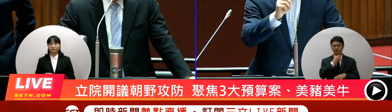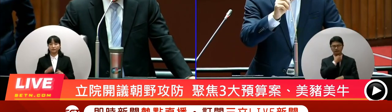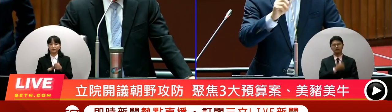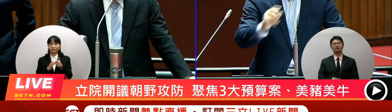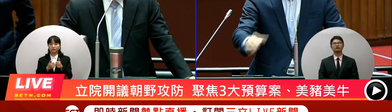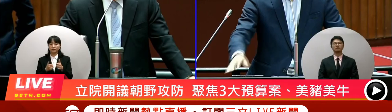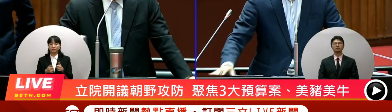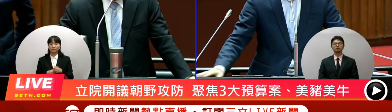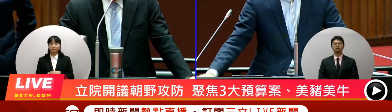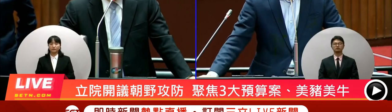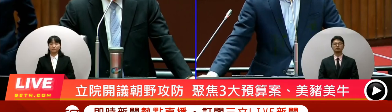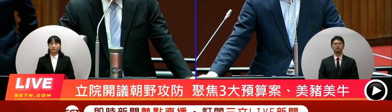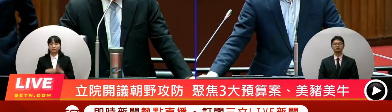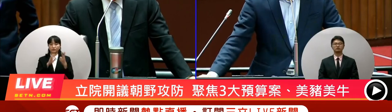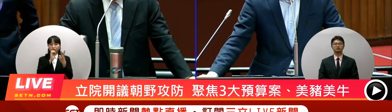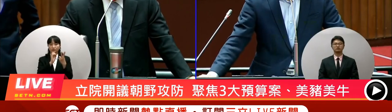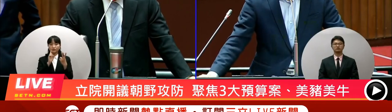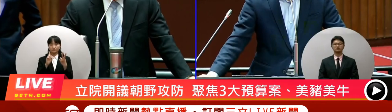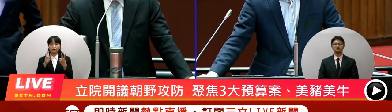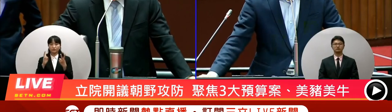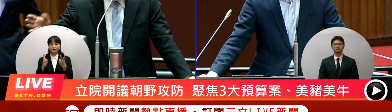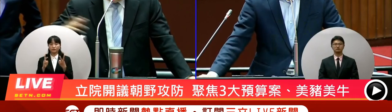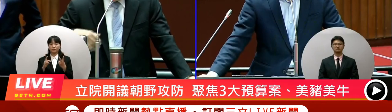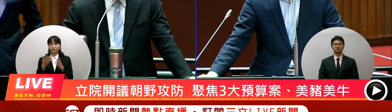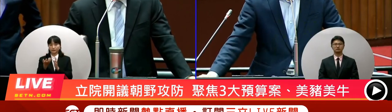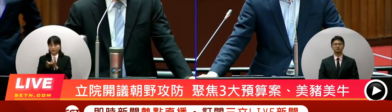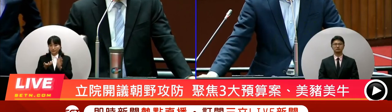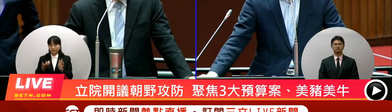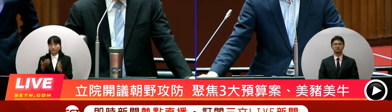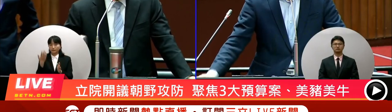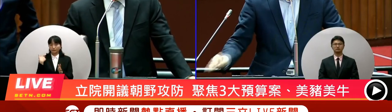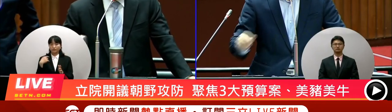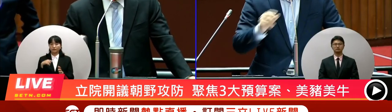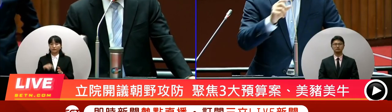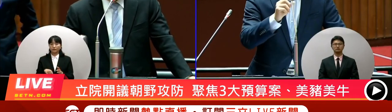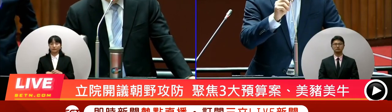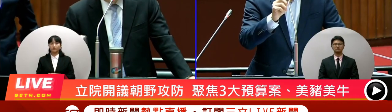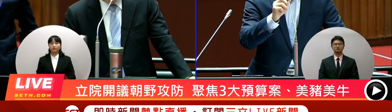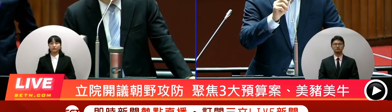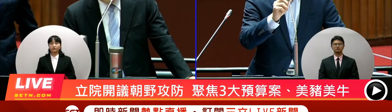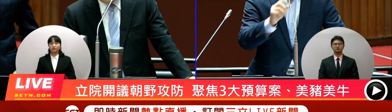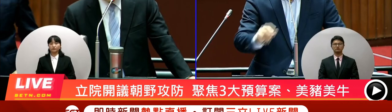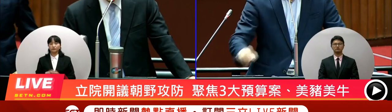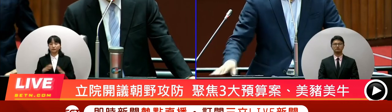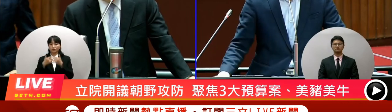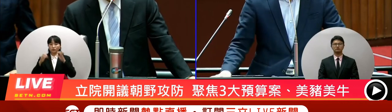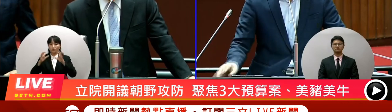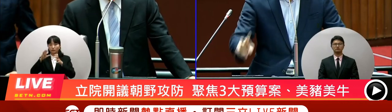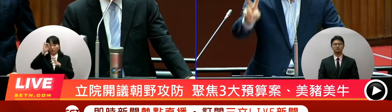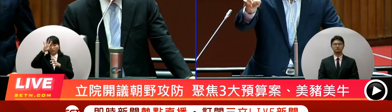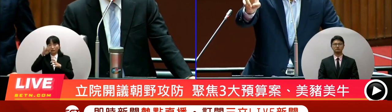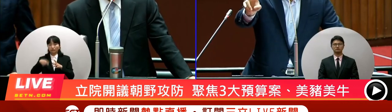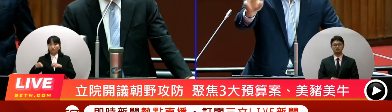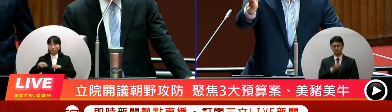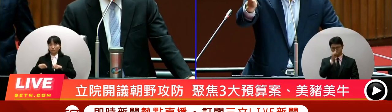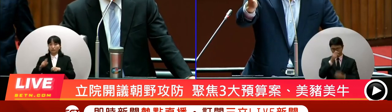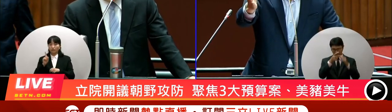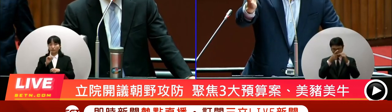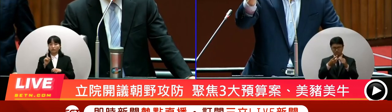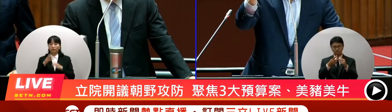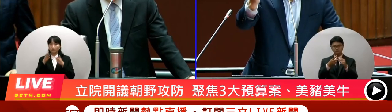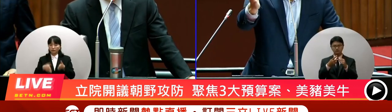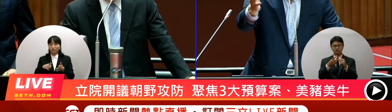员，2012之前，这个国民党是怎么赞成？ 好，第二点， 莱克